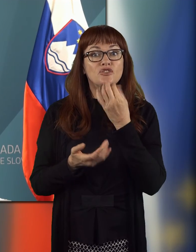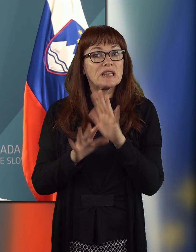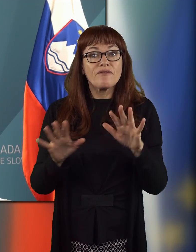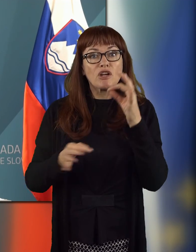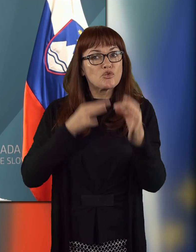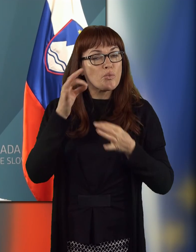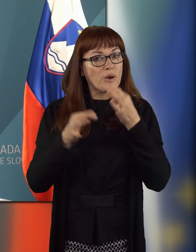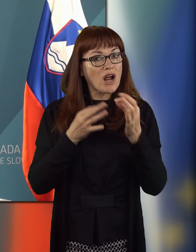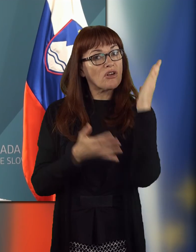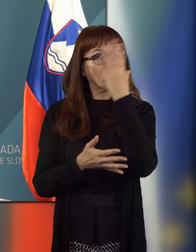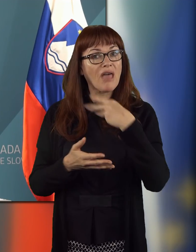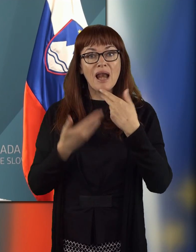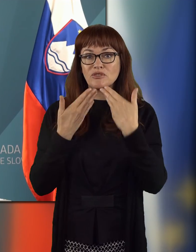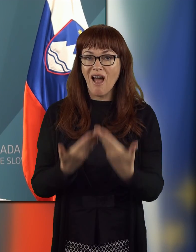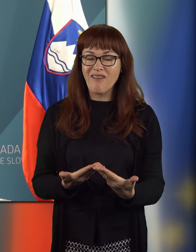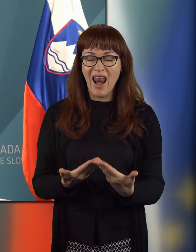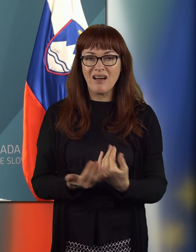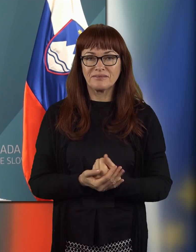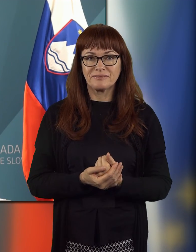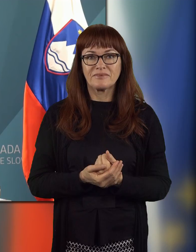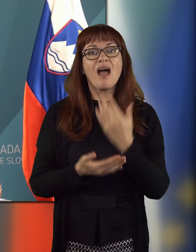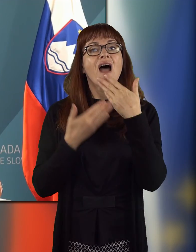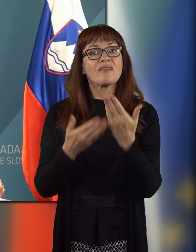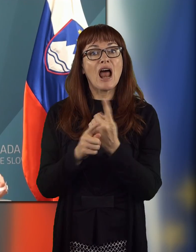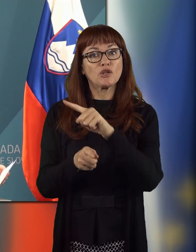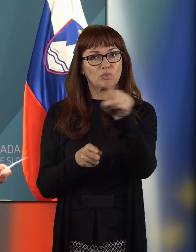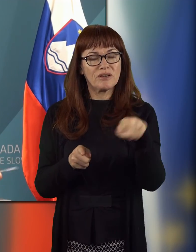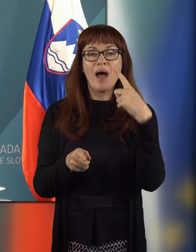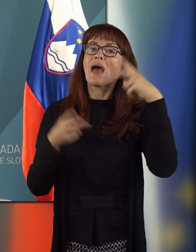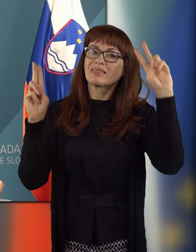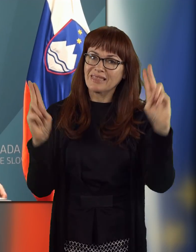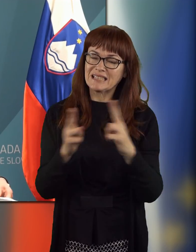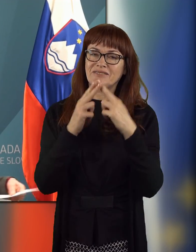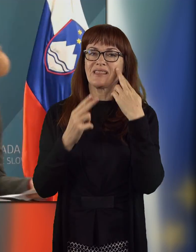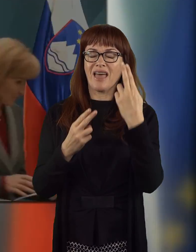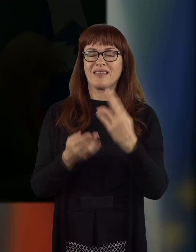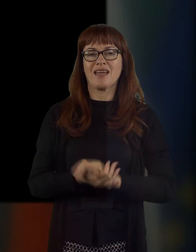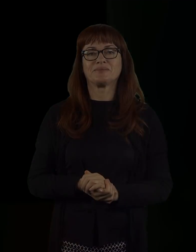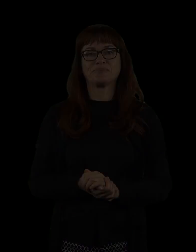Če ni več vprašanj, najlepša hvala, ne? Hvala tudi vam, nasvidenja. Hvala, nasvidenja.